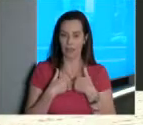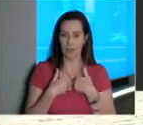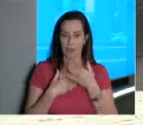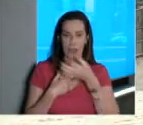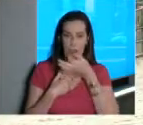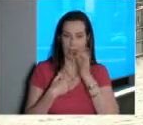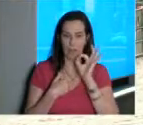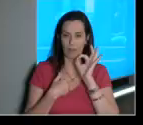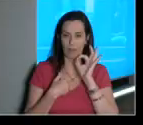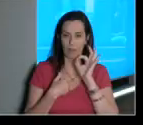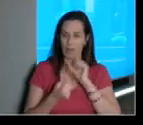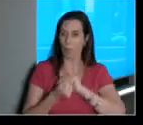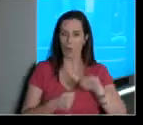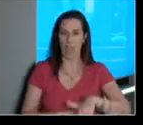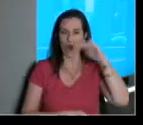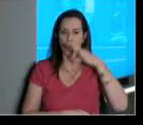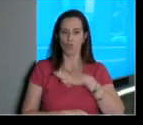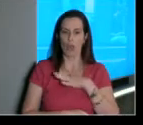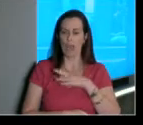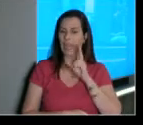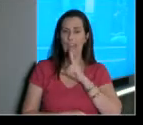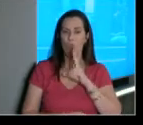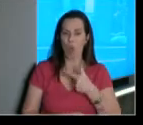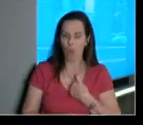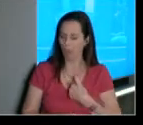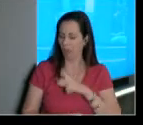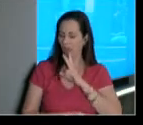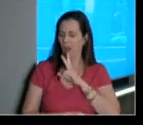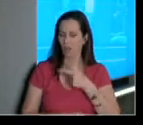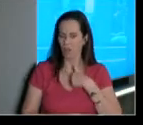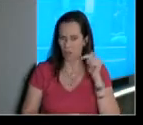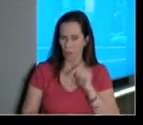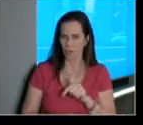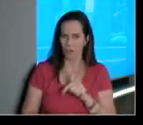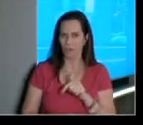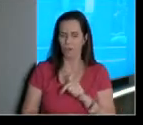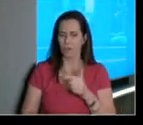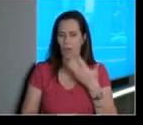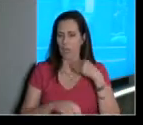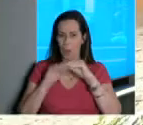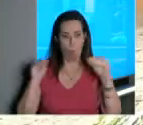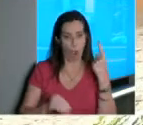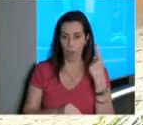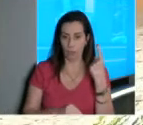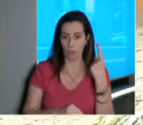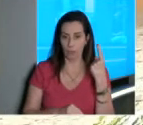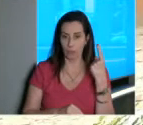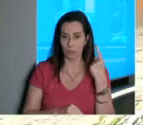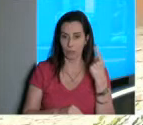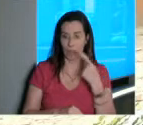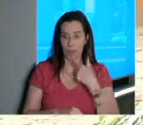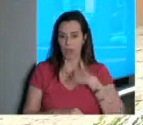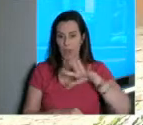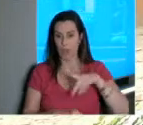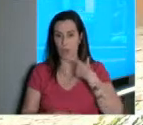מעדיפה למחוק את הילדות שלי. קיללו אותי, ירקו עליי כמו הייתה מורחת ספציפית, שם אותי בגניבה,